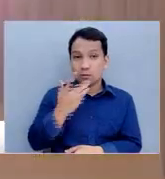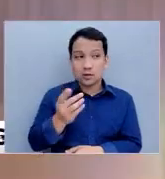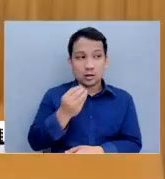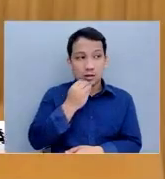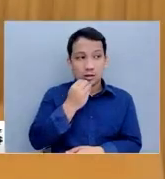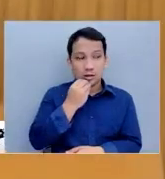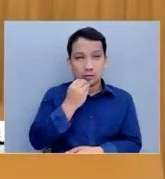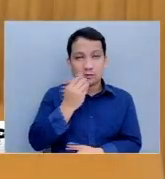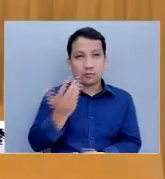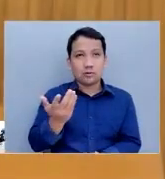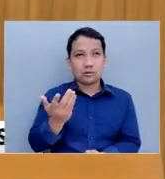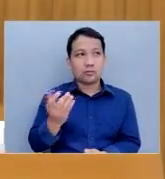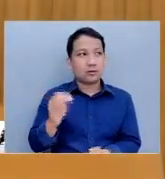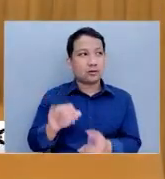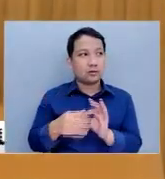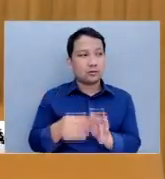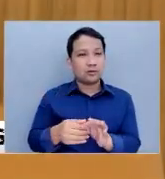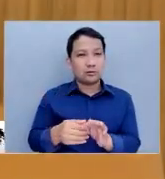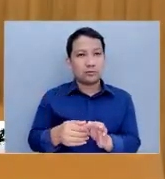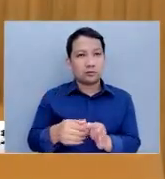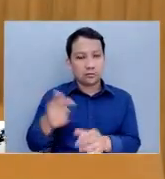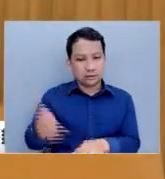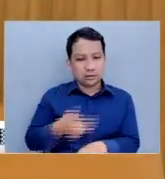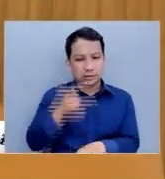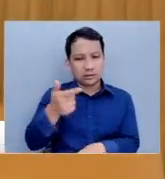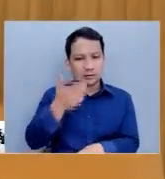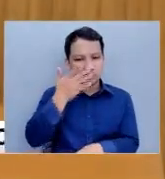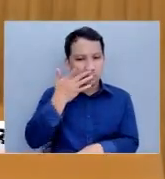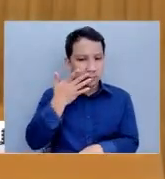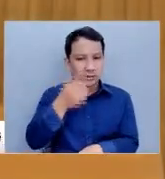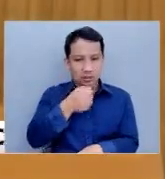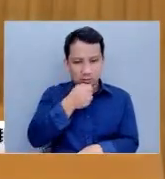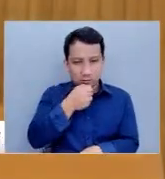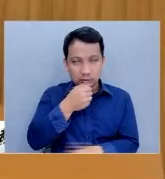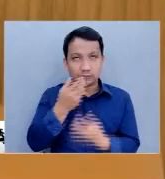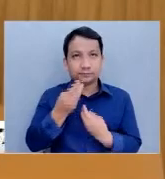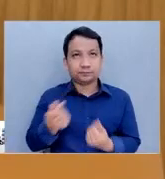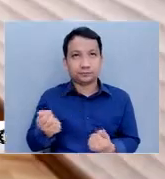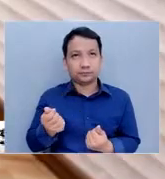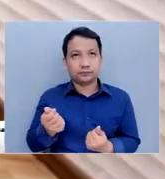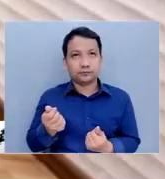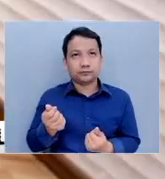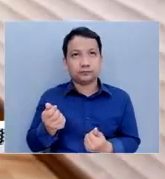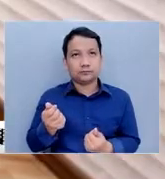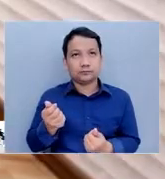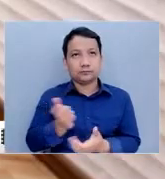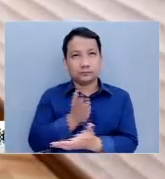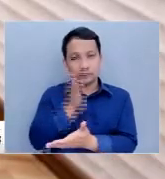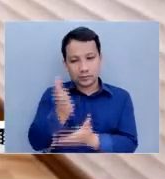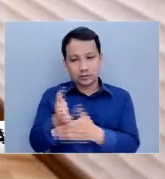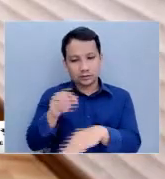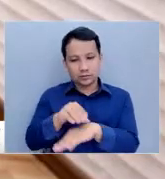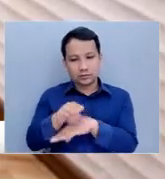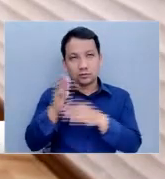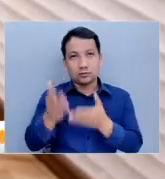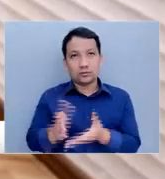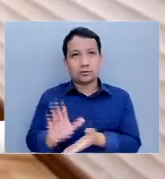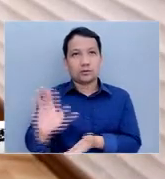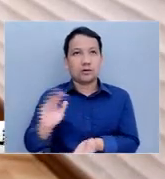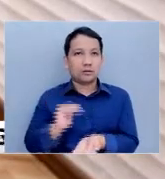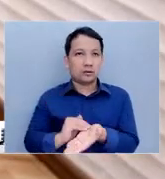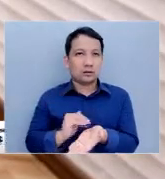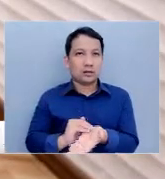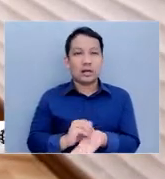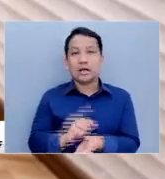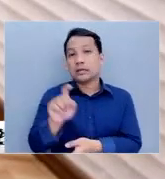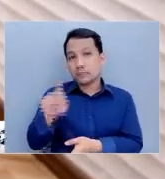pagkain. Kapag tumatagal na ang mga sipon at ubo at hindi pa rin kusang gumagaling ang mga ito, kumonsulta na agad sa inyong mga doktor.